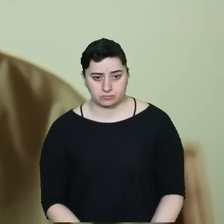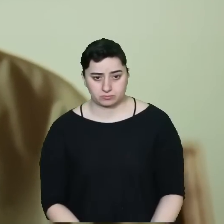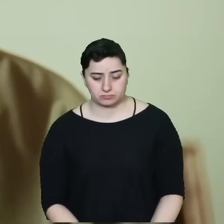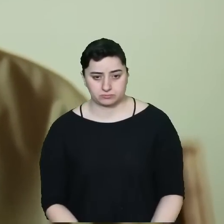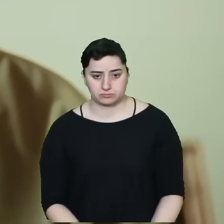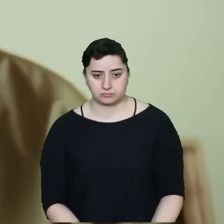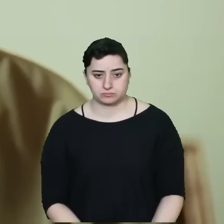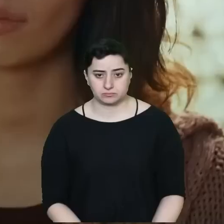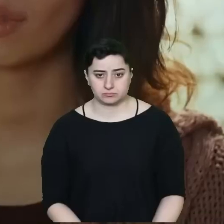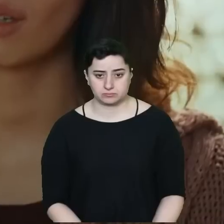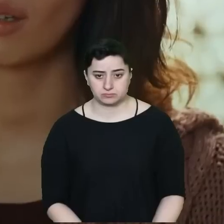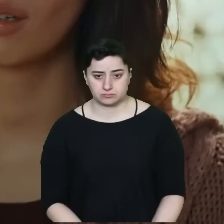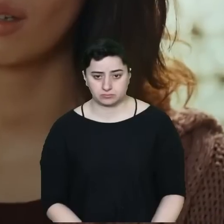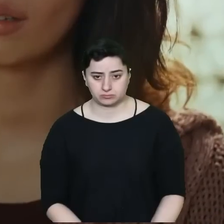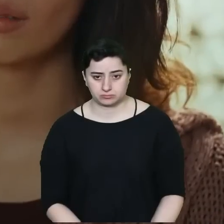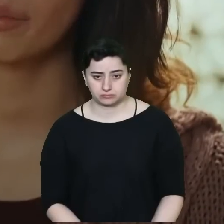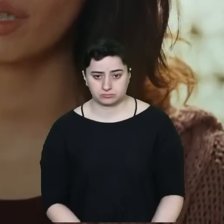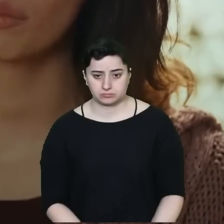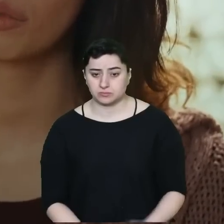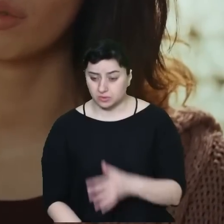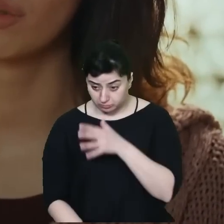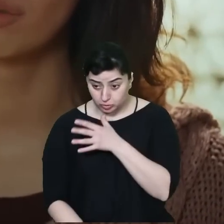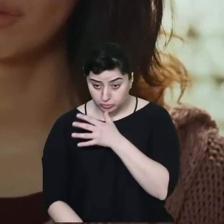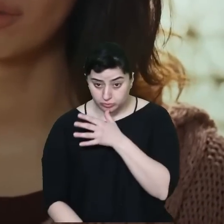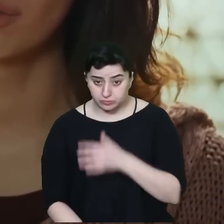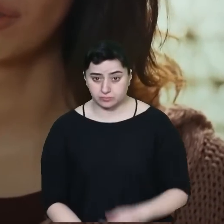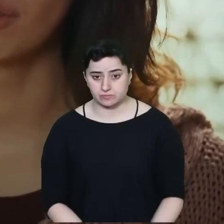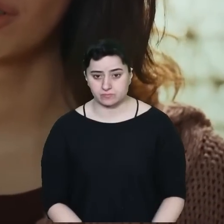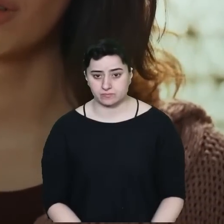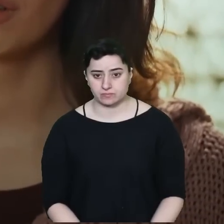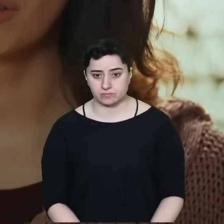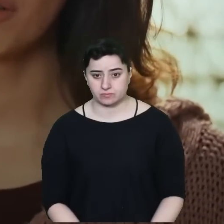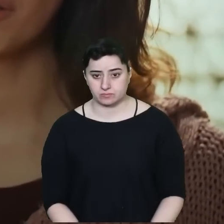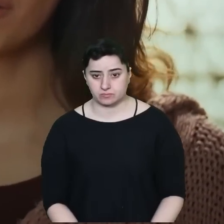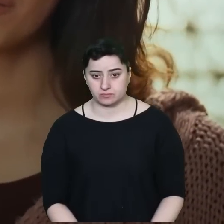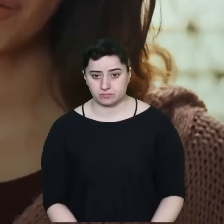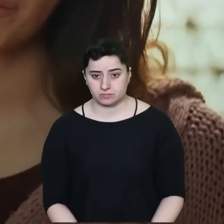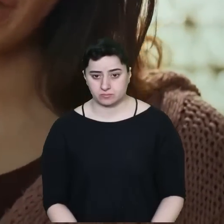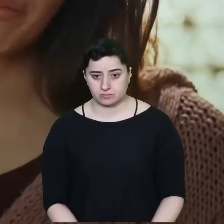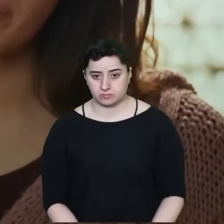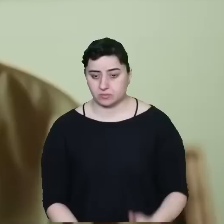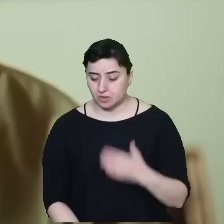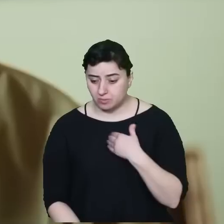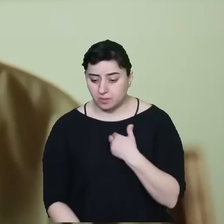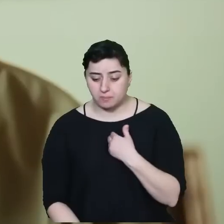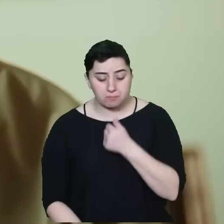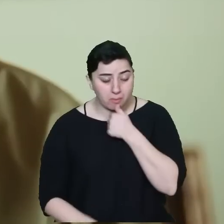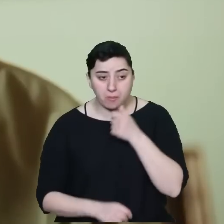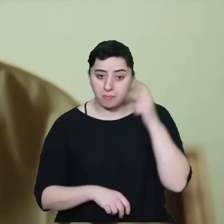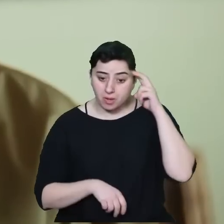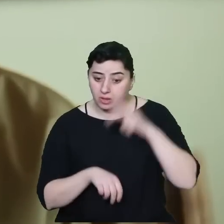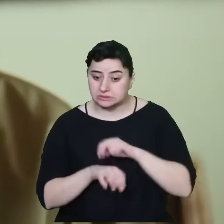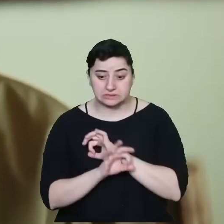Celal suçlu, sinmiş, başı eğik duruyor. Biliyor musun? Ben babamı hiç